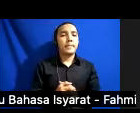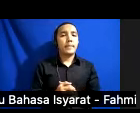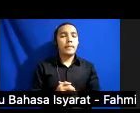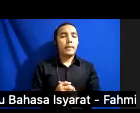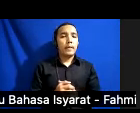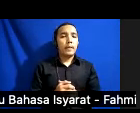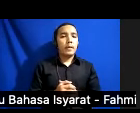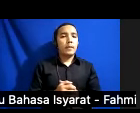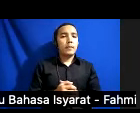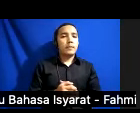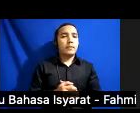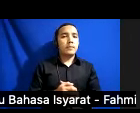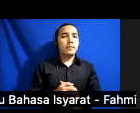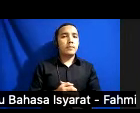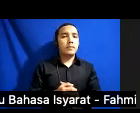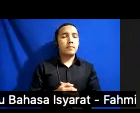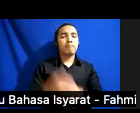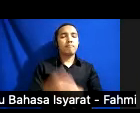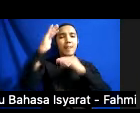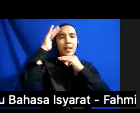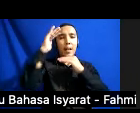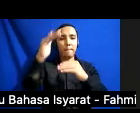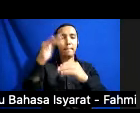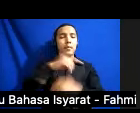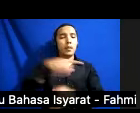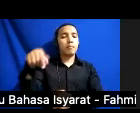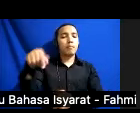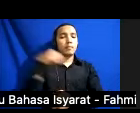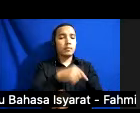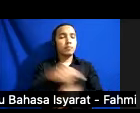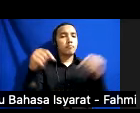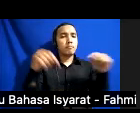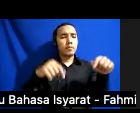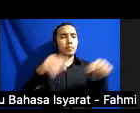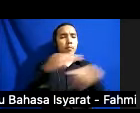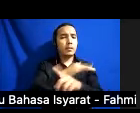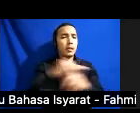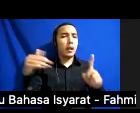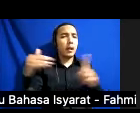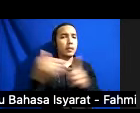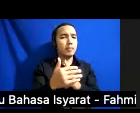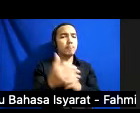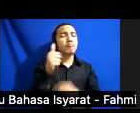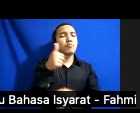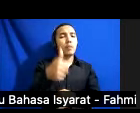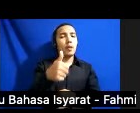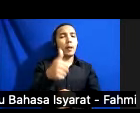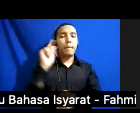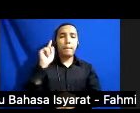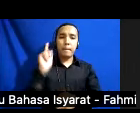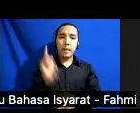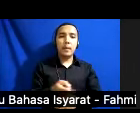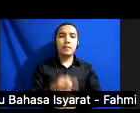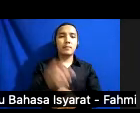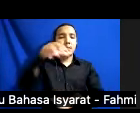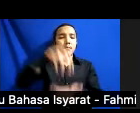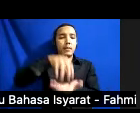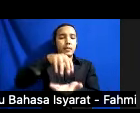Harapan kami di sini nih warganya kan bisa menggunakan tempat ini yang untuk lebih baik ke